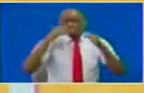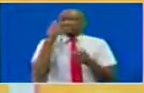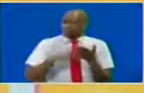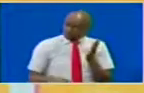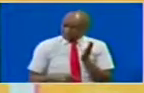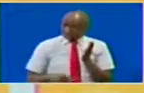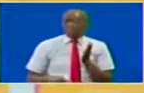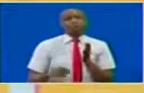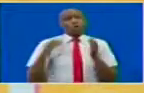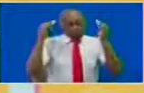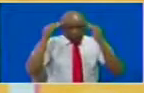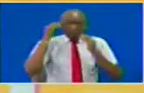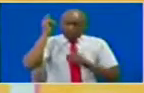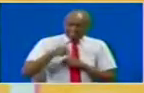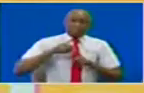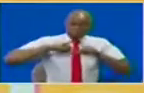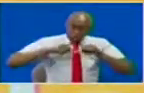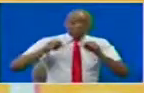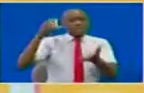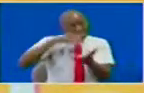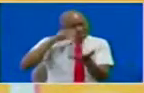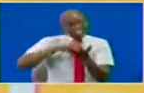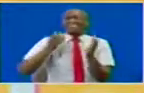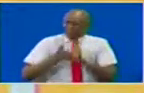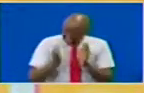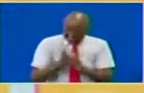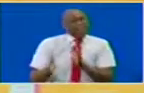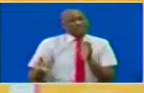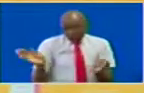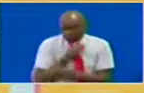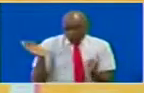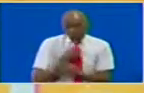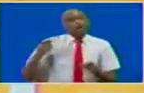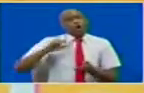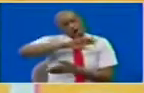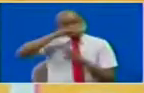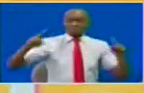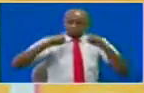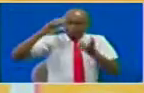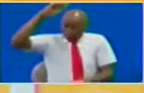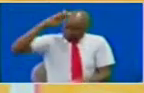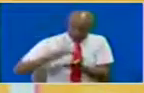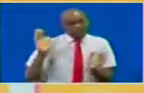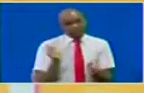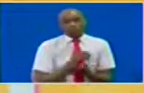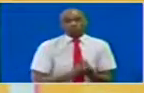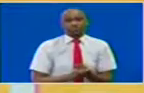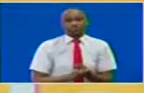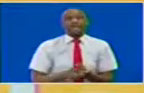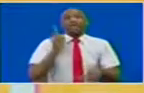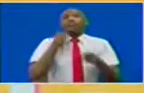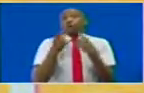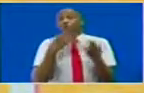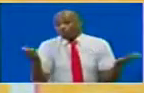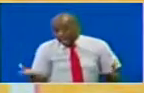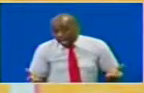mahakama itashughulikia kesi zinazowasilishwa kwake haraka iwezekanavyo ili kukabili tatizo la mrundiko wa kesi. Akizungumza